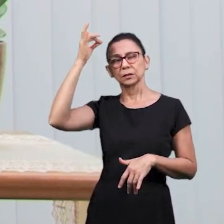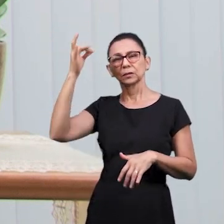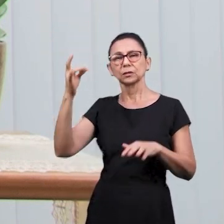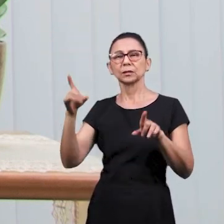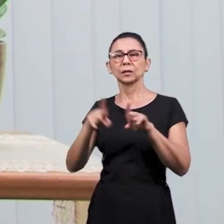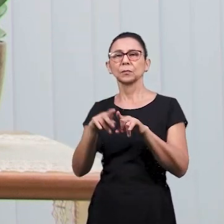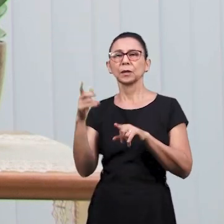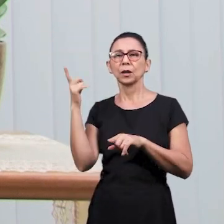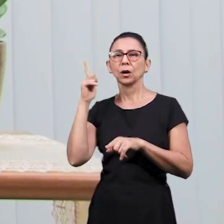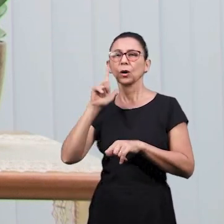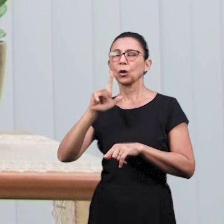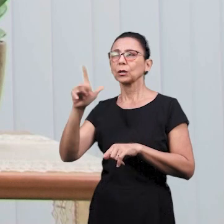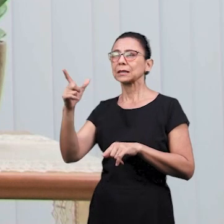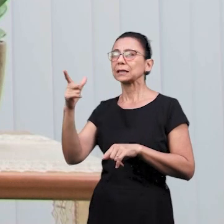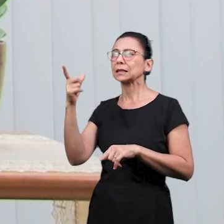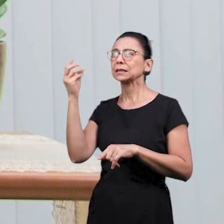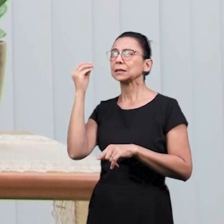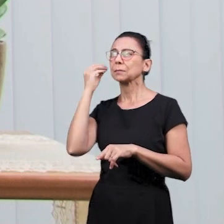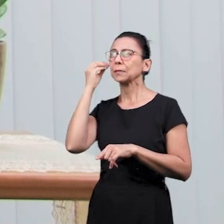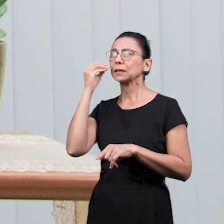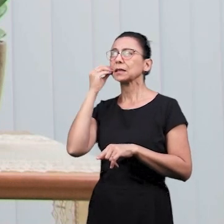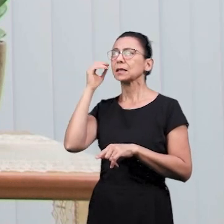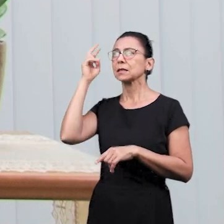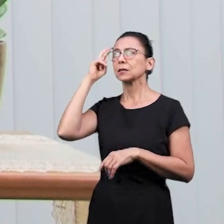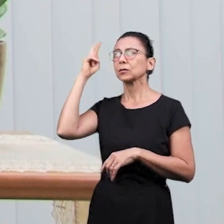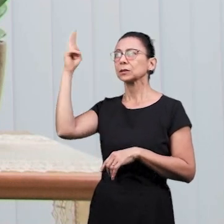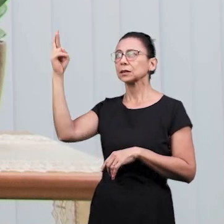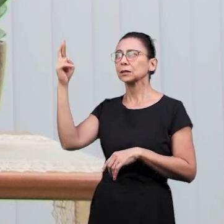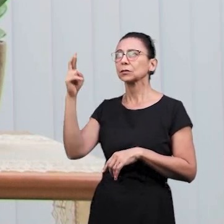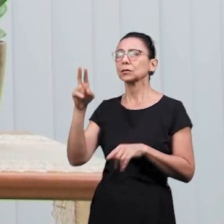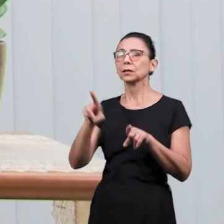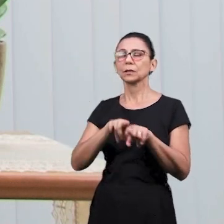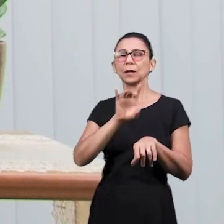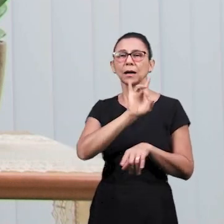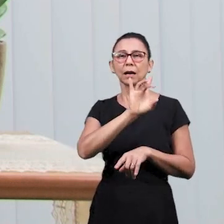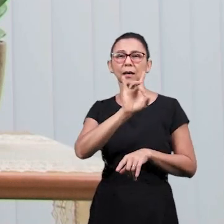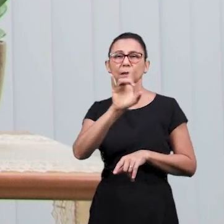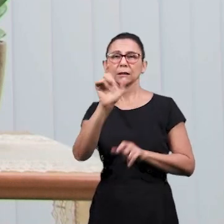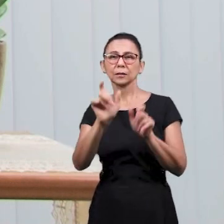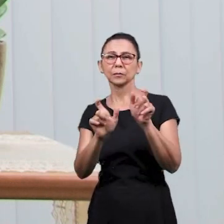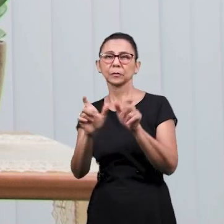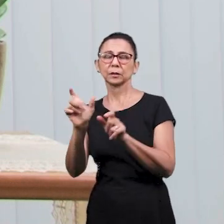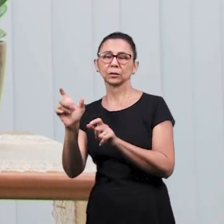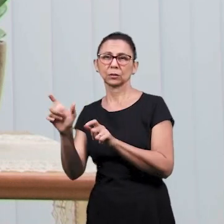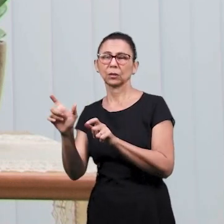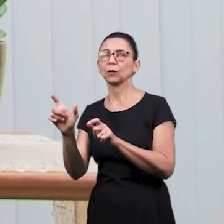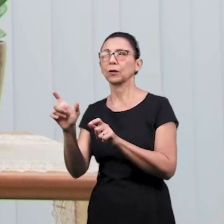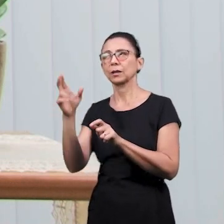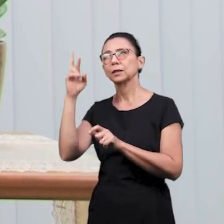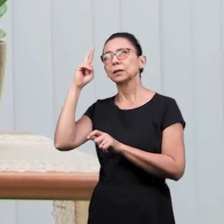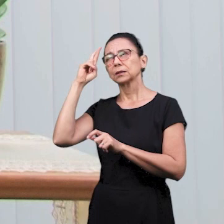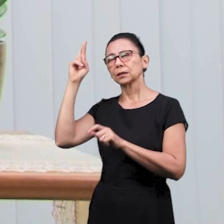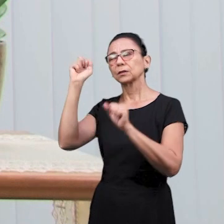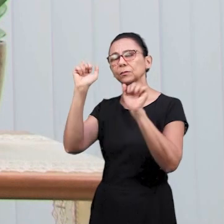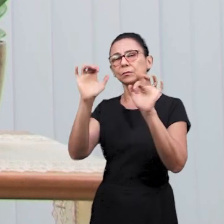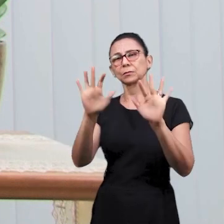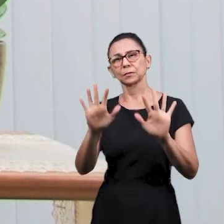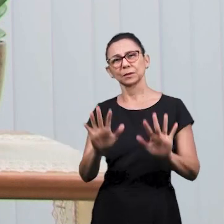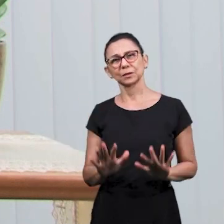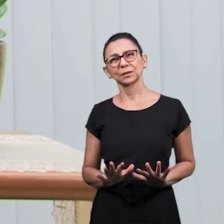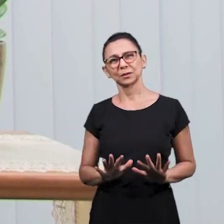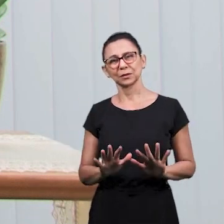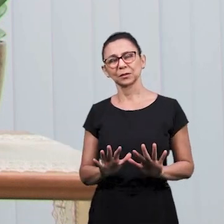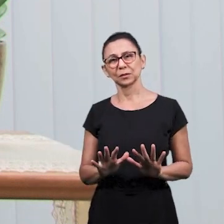нам переживания, Господь. Господь, чтобы каждый, кто участвует в этом служении, Господь мог